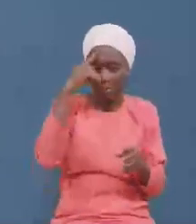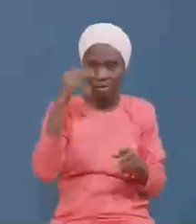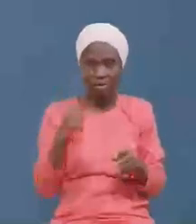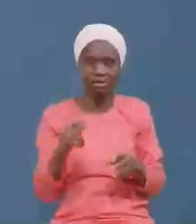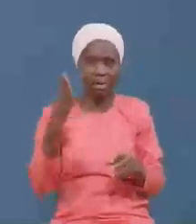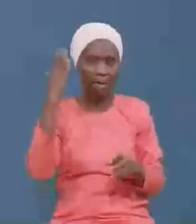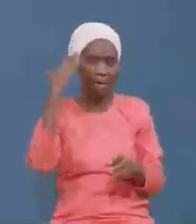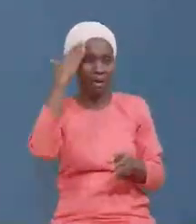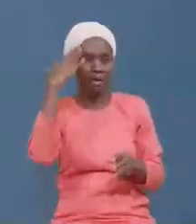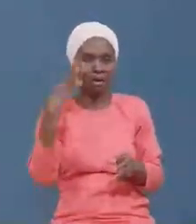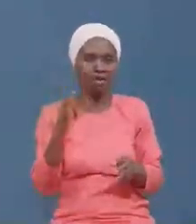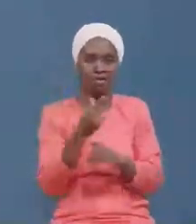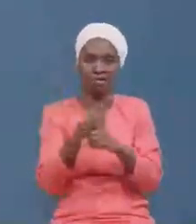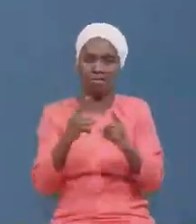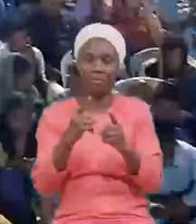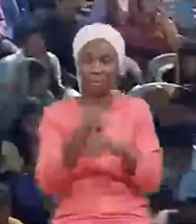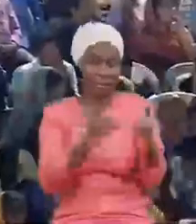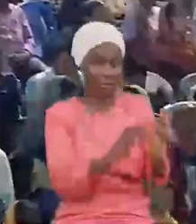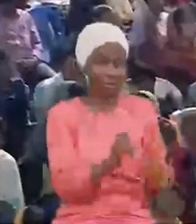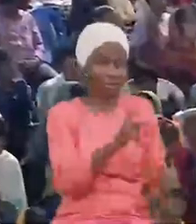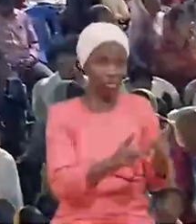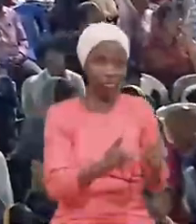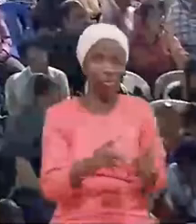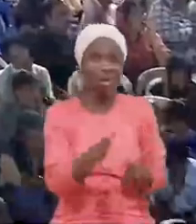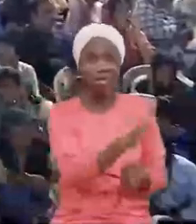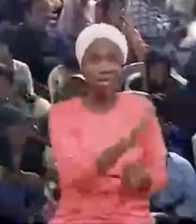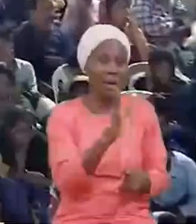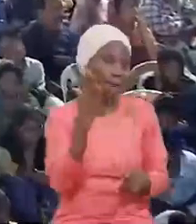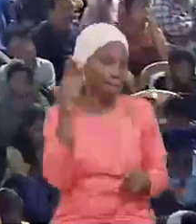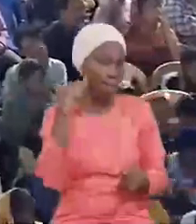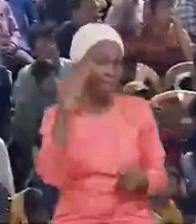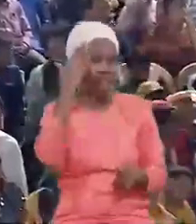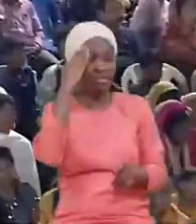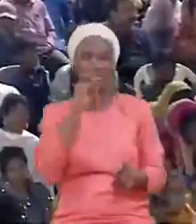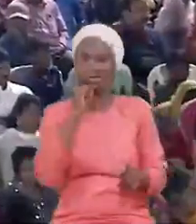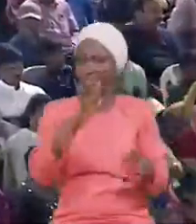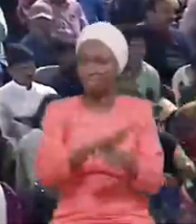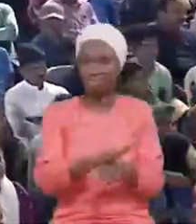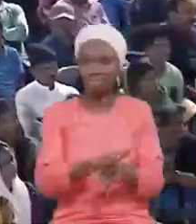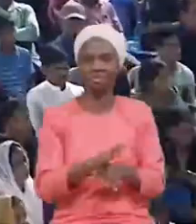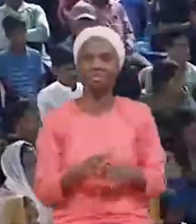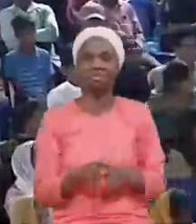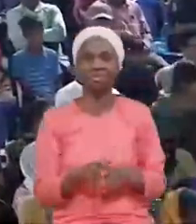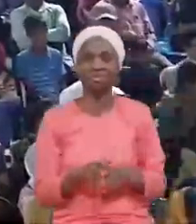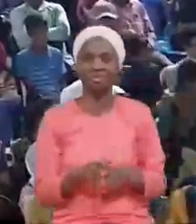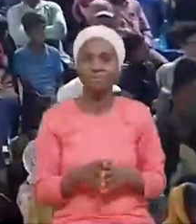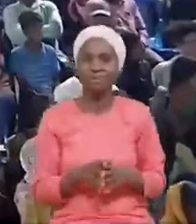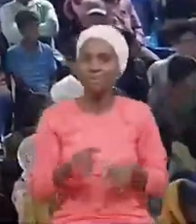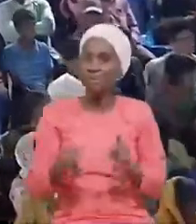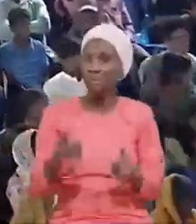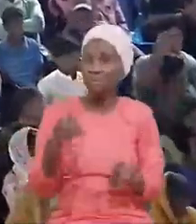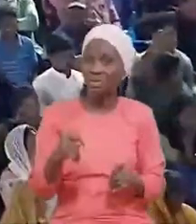Parce que les recherches, les connaissances passées des libérateurs ne suffisent pas. Mais